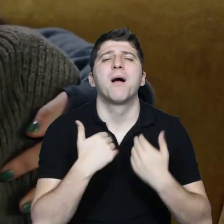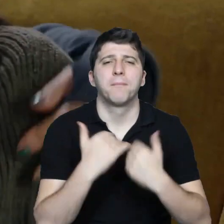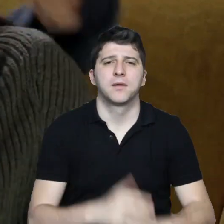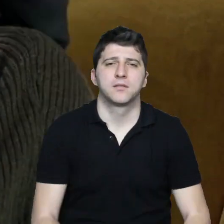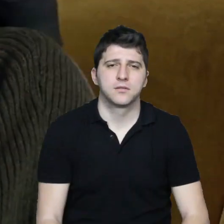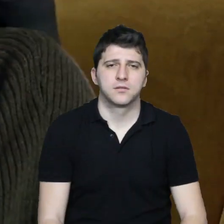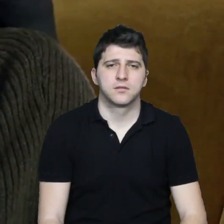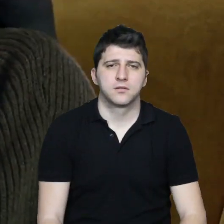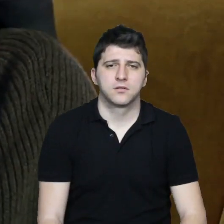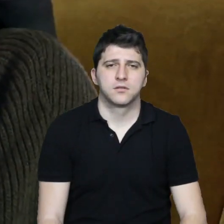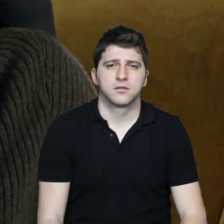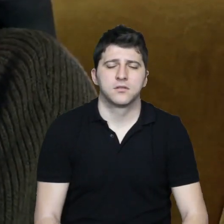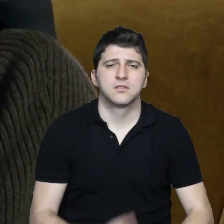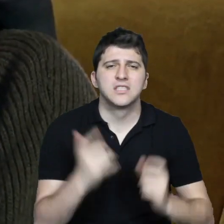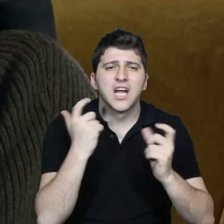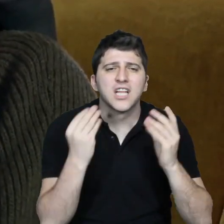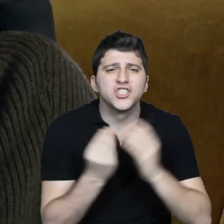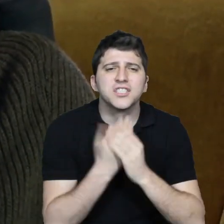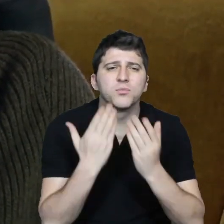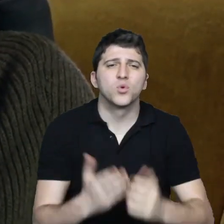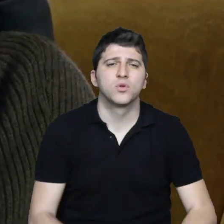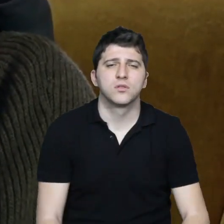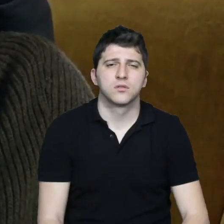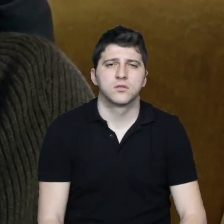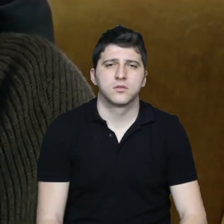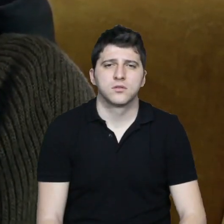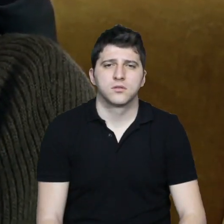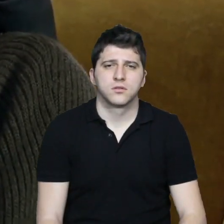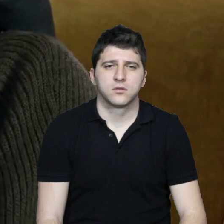Yanına geçip sarıldı. Allah'ım, nereden çıktı şimdi bu?